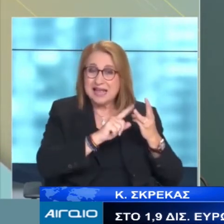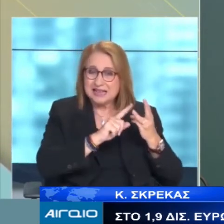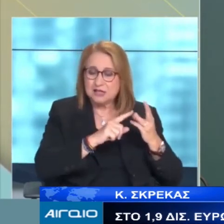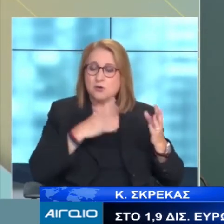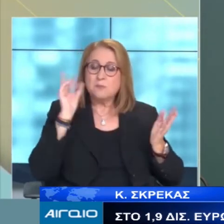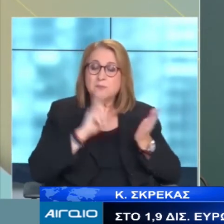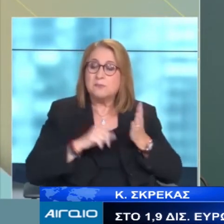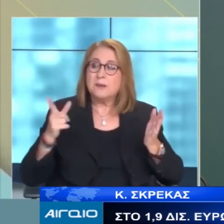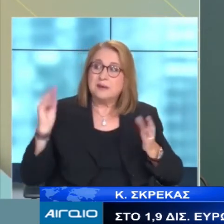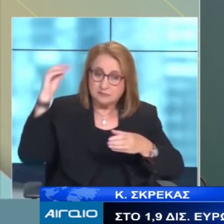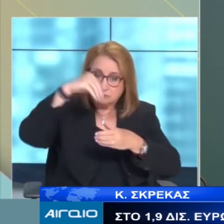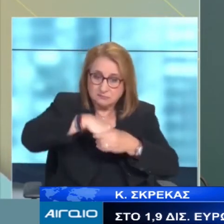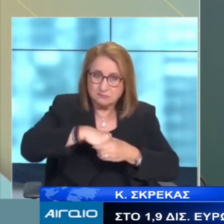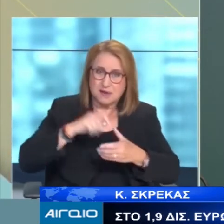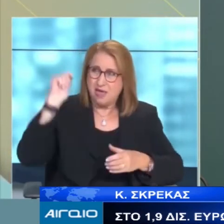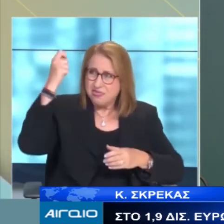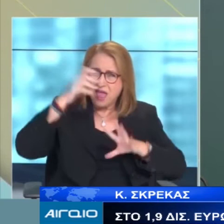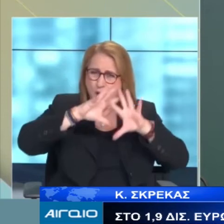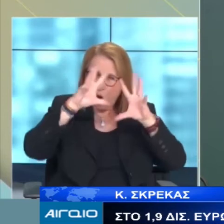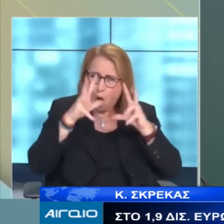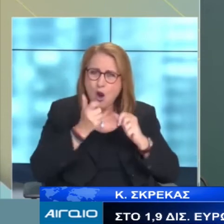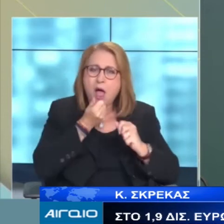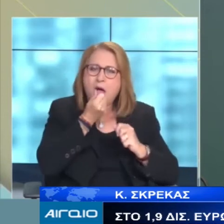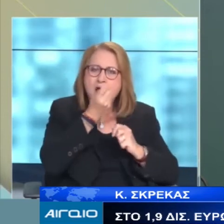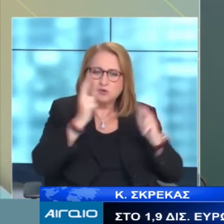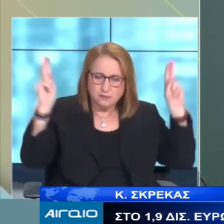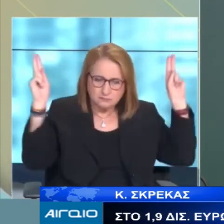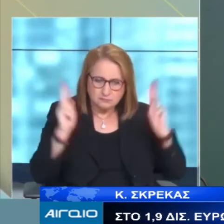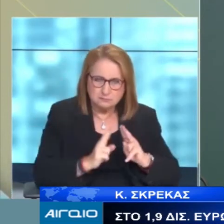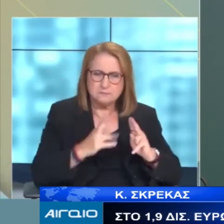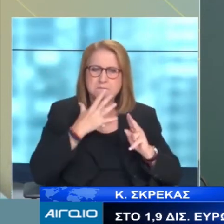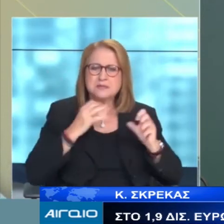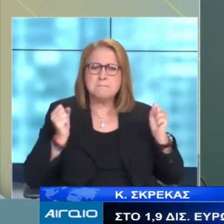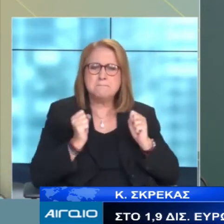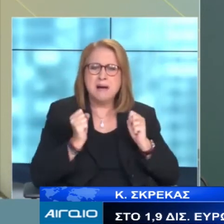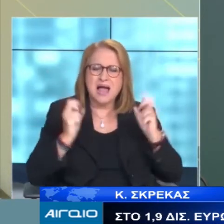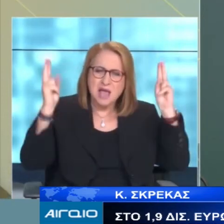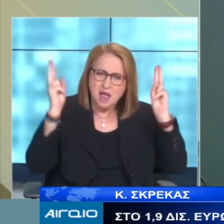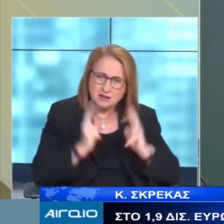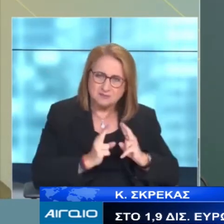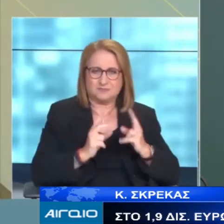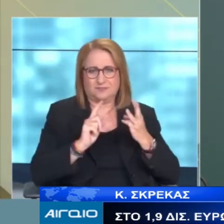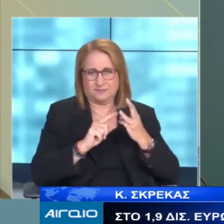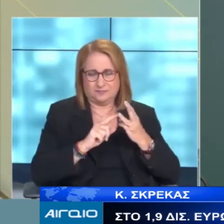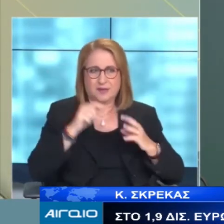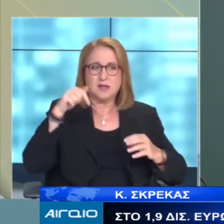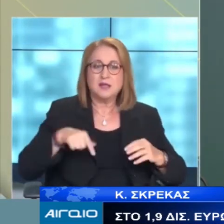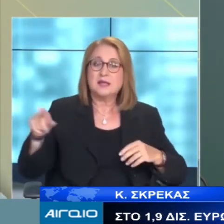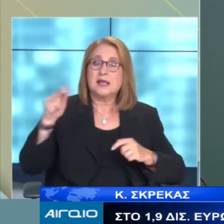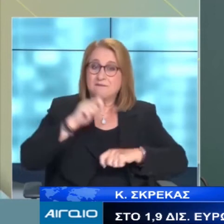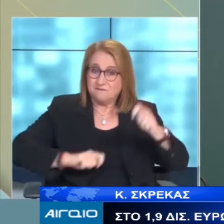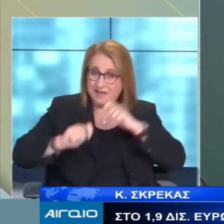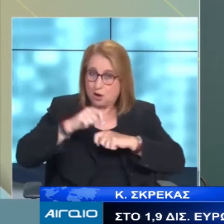Δεύτερον, προωθώντας ένα φιλόδοξο πρόγραμμα υποδομών και δράσεων, όπως η νέα πλωτή δεξαμενή στη